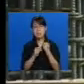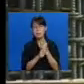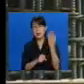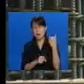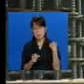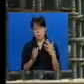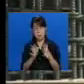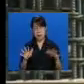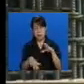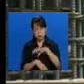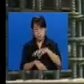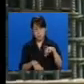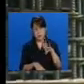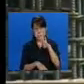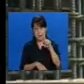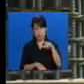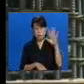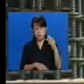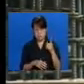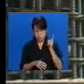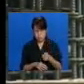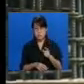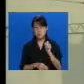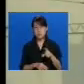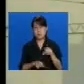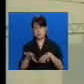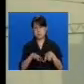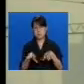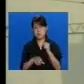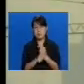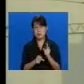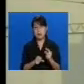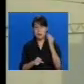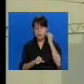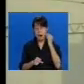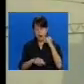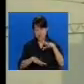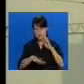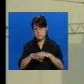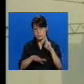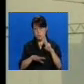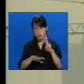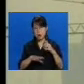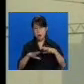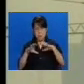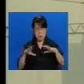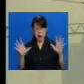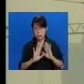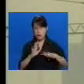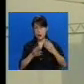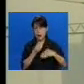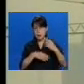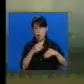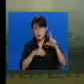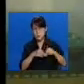4ล้านยูนิตครับสิ่งที่ต้องมีการรีบดำเนินการในช่วงนี้คือการพยายามลดสต็อกบ้านมือ2นะครับให้ลดลงมากกว่านี้อีกนอกจาก